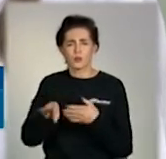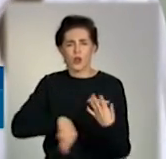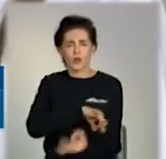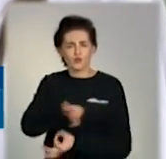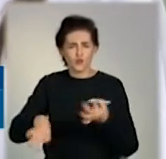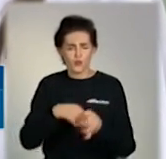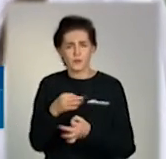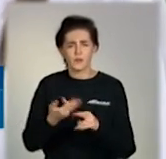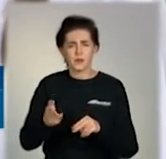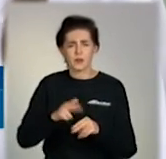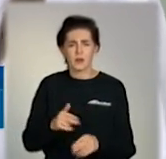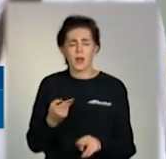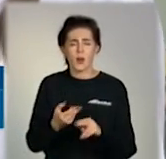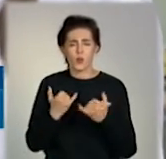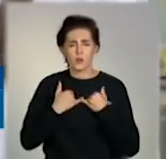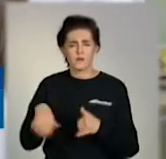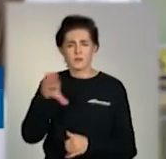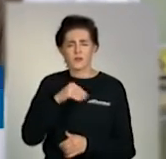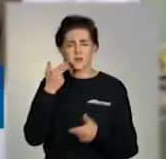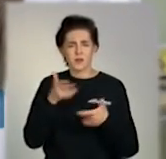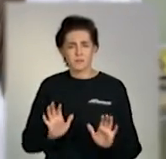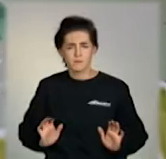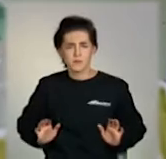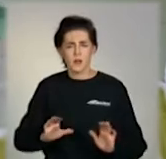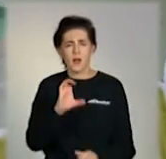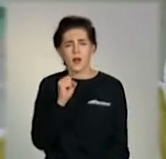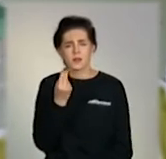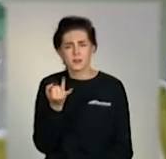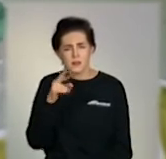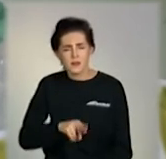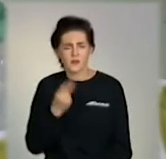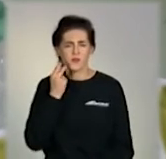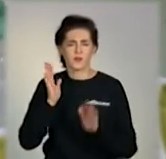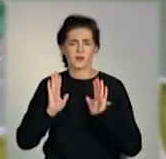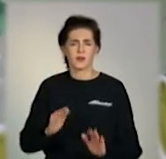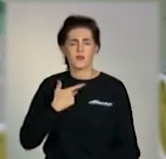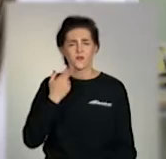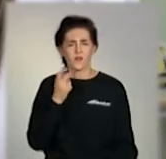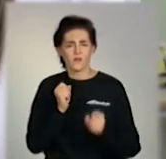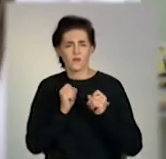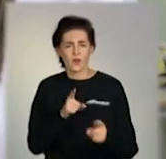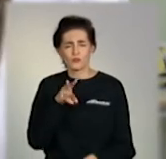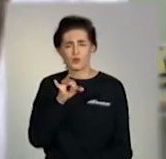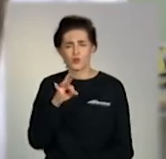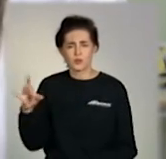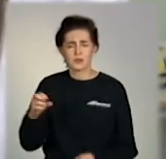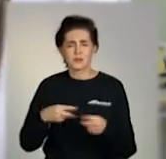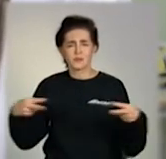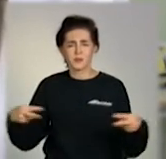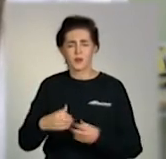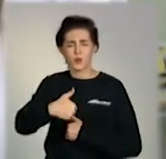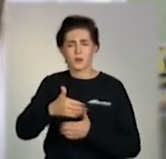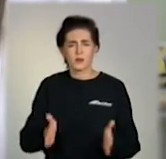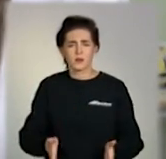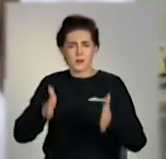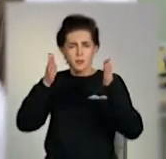речі, тому що нас підштовхують акції. Я викидаю мусор в спеціальні